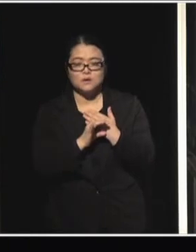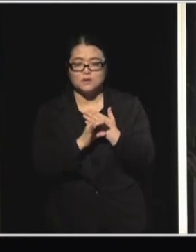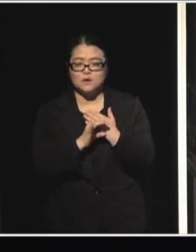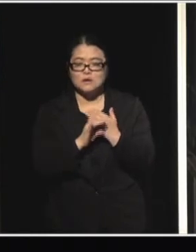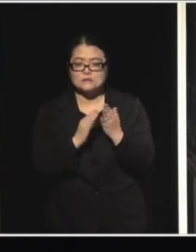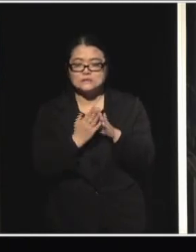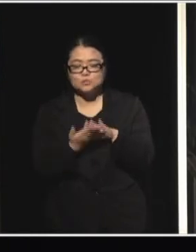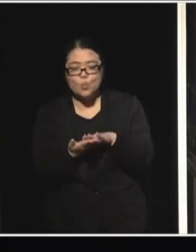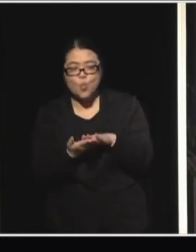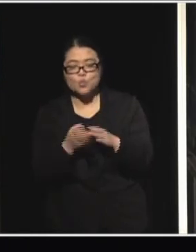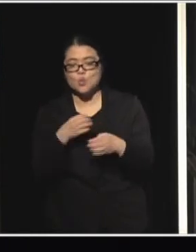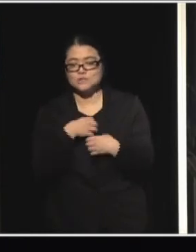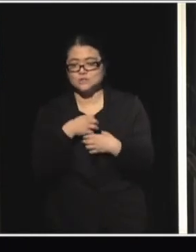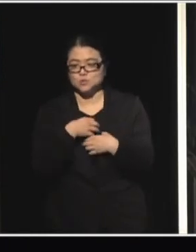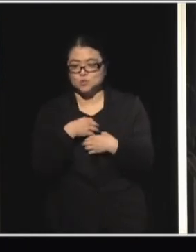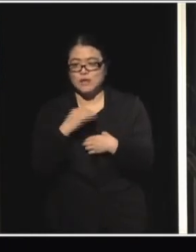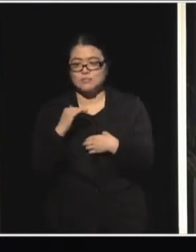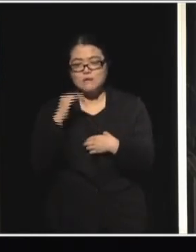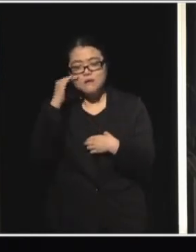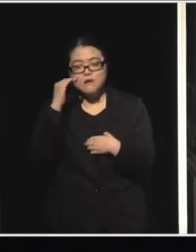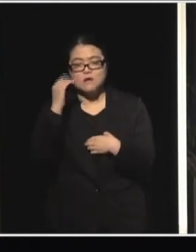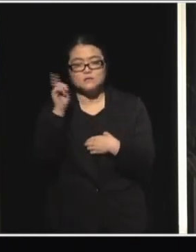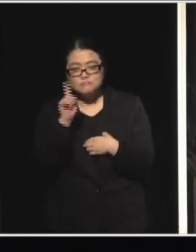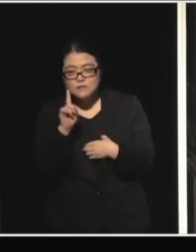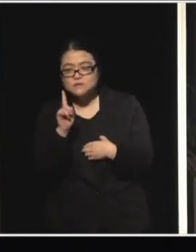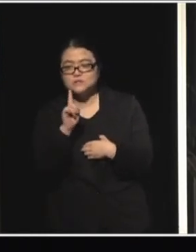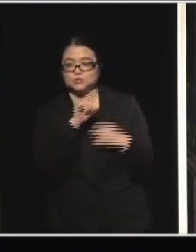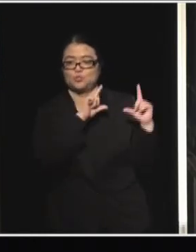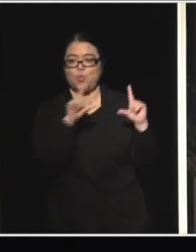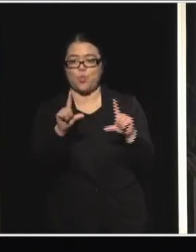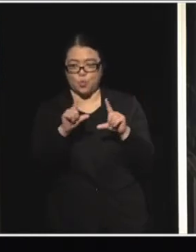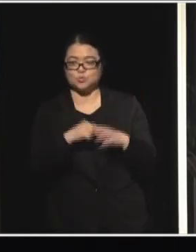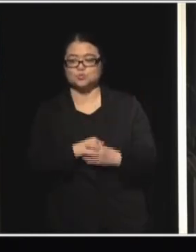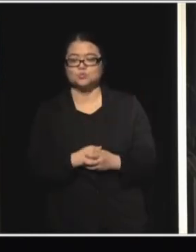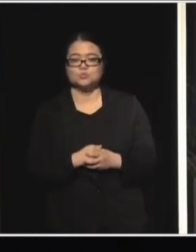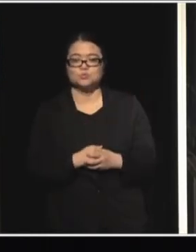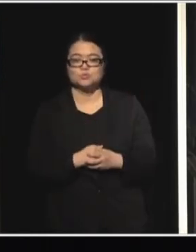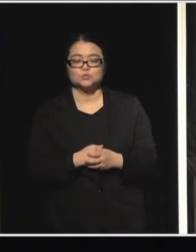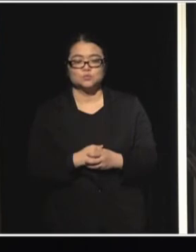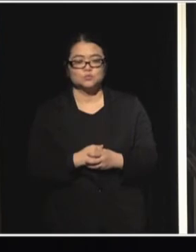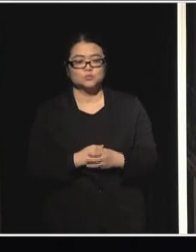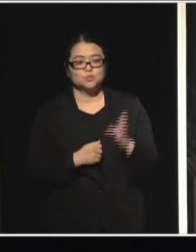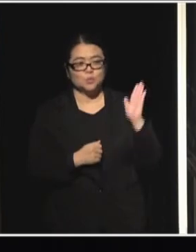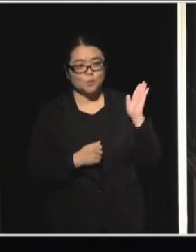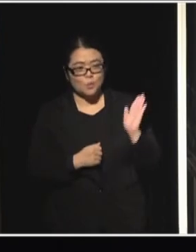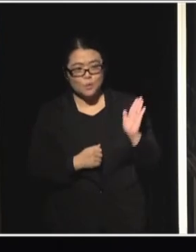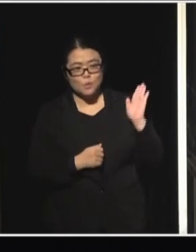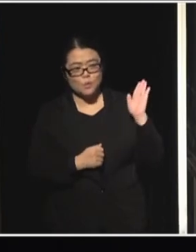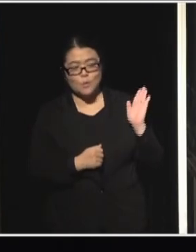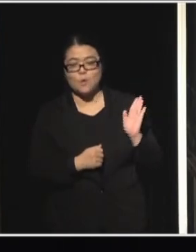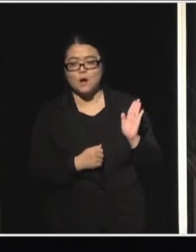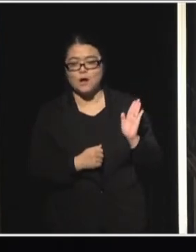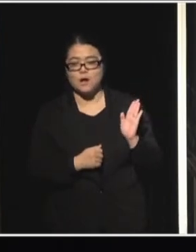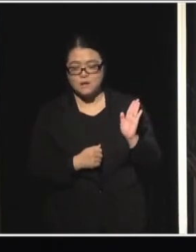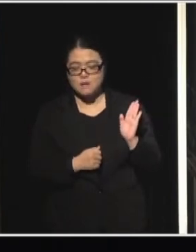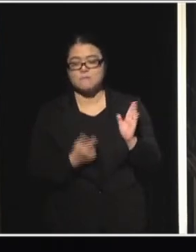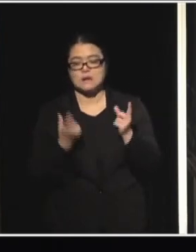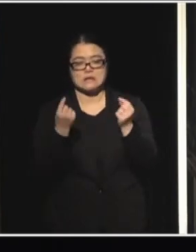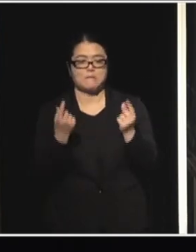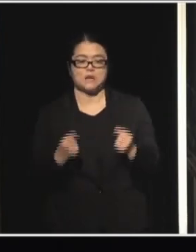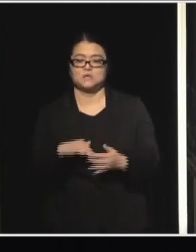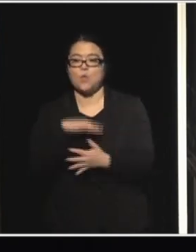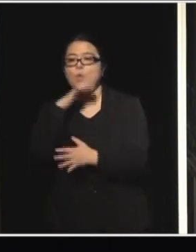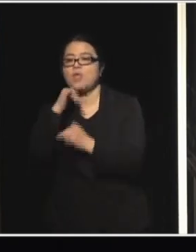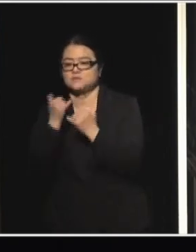脂肪のジスクがたかったとたかったかという報告ですけどもここに挙げられるのが困りやはり高齢者